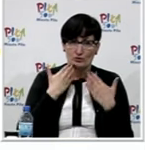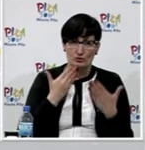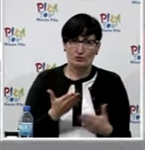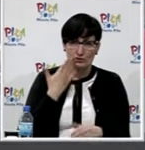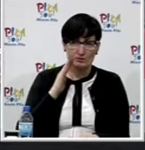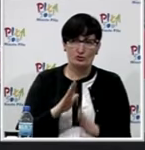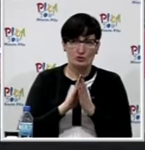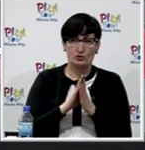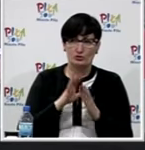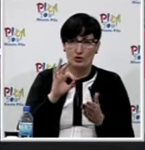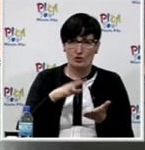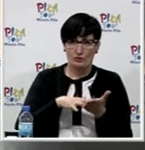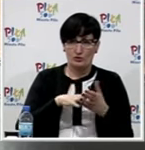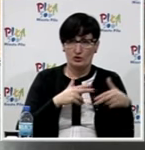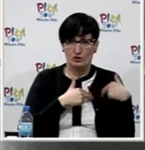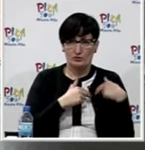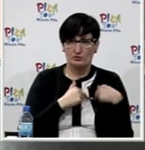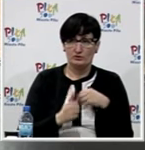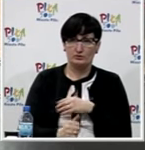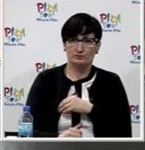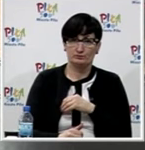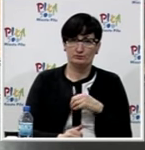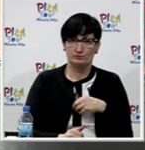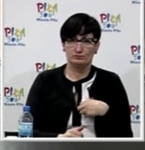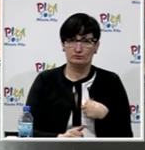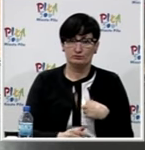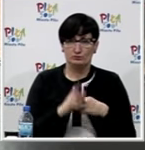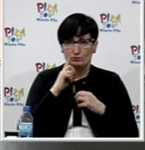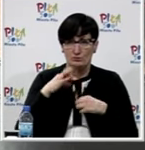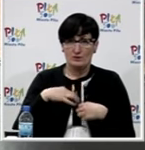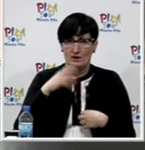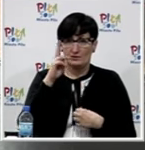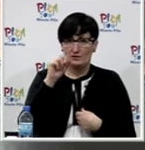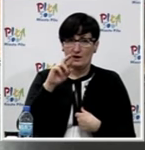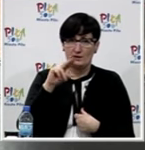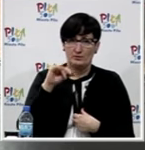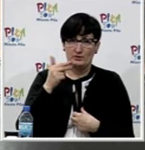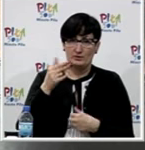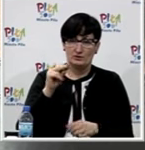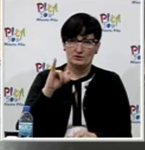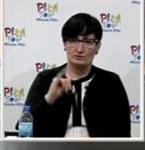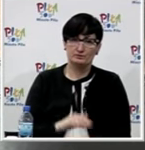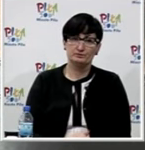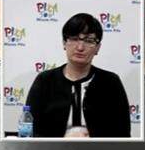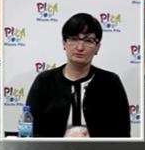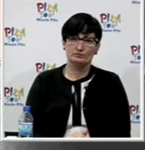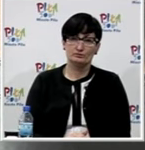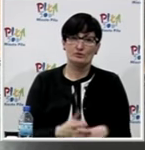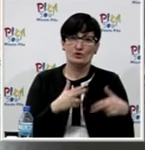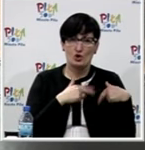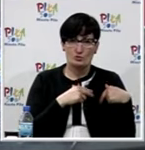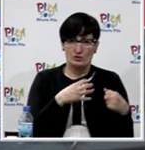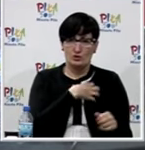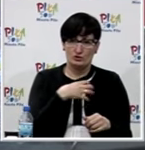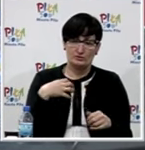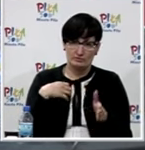Poproszę opinię Komisji Gospodarki Miejskiej. Pan Przewodniczący Mieczysław Karpiński. Panie Przewodniczący, Wysoka Rado, Szanowni Państwo. Komisja Gospodarki